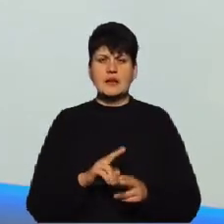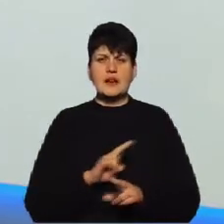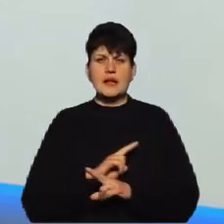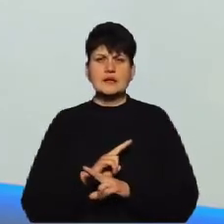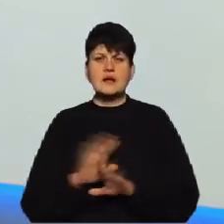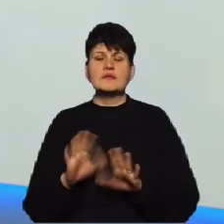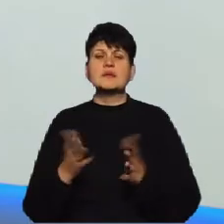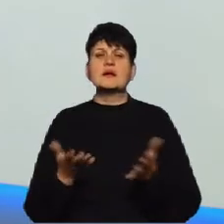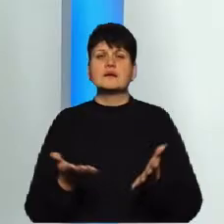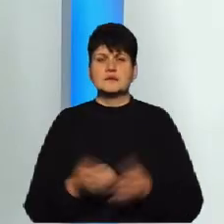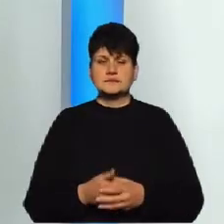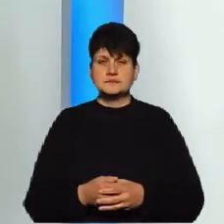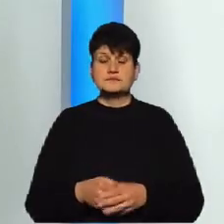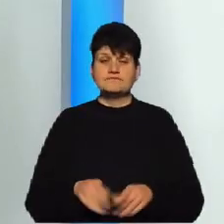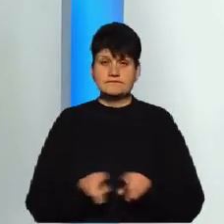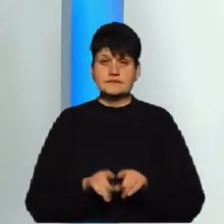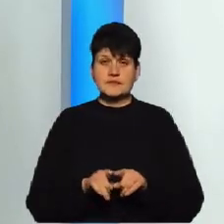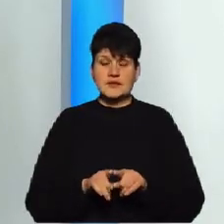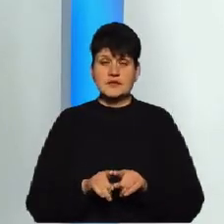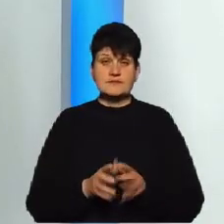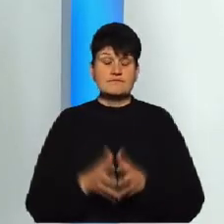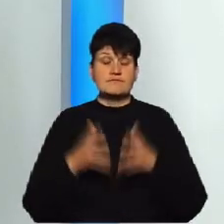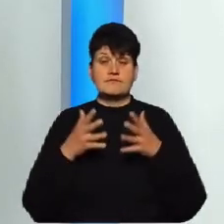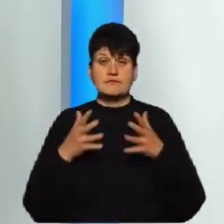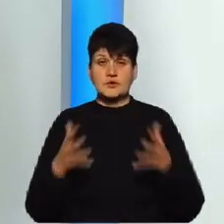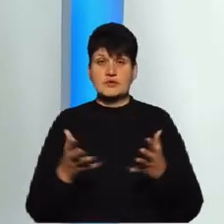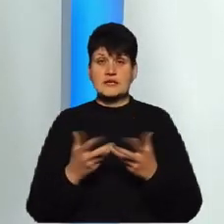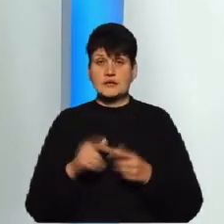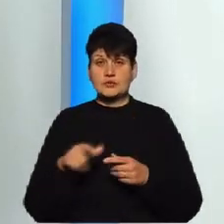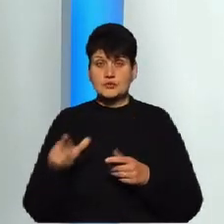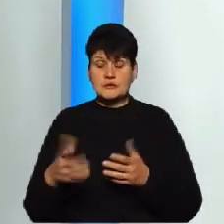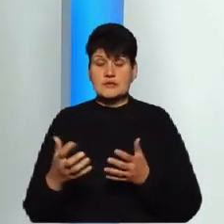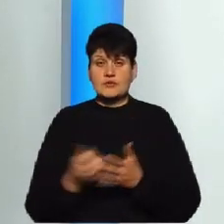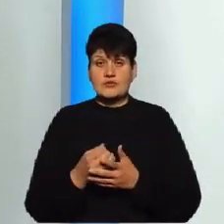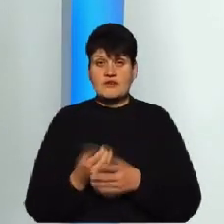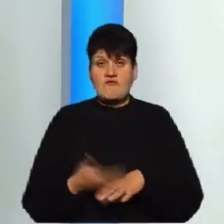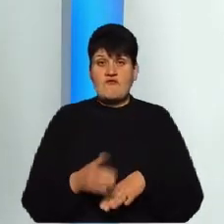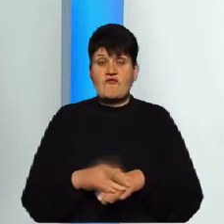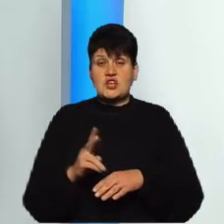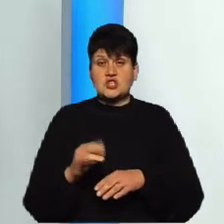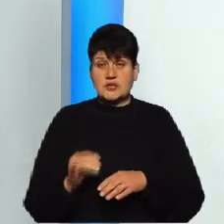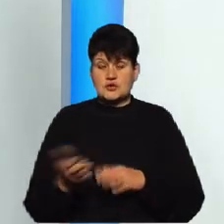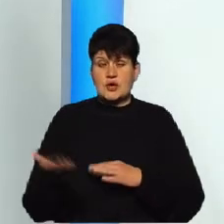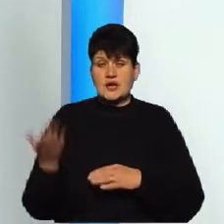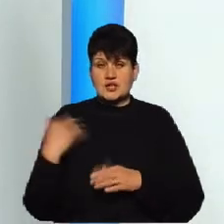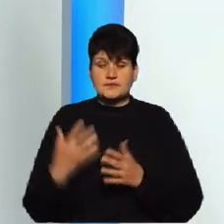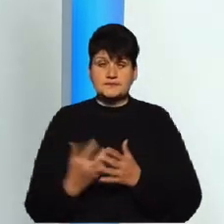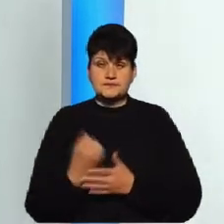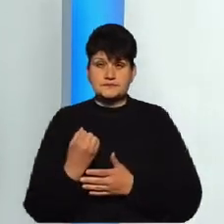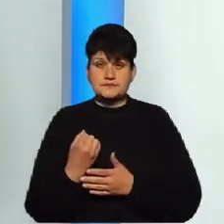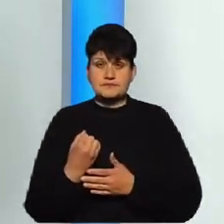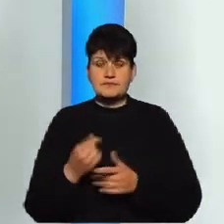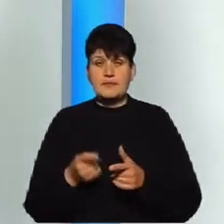нас зараз? Теж критично збільшилась, оскільки пацієнти зараз виявляються вкрай важкі. Якщо раніше виявлялося або